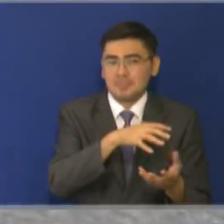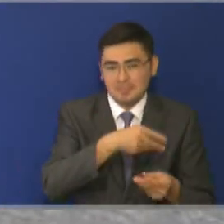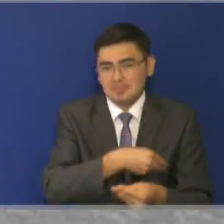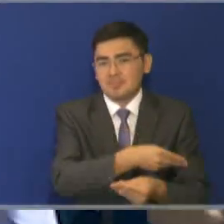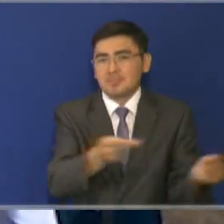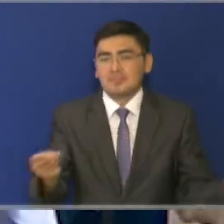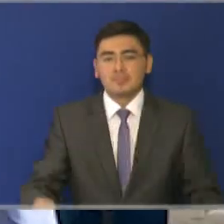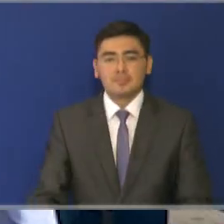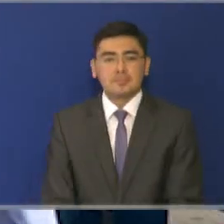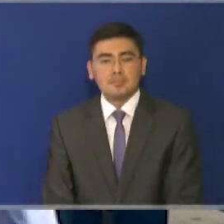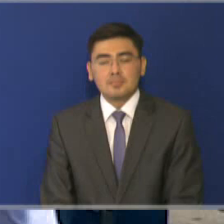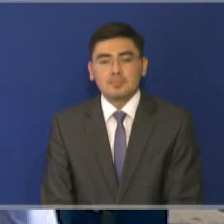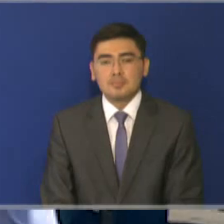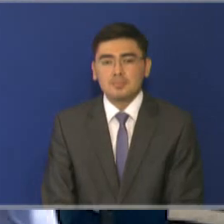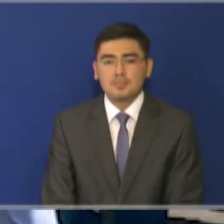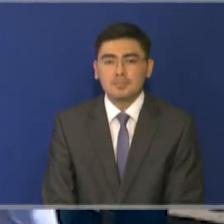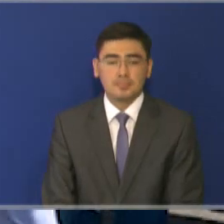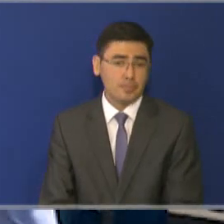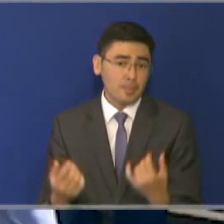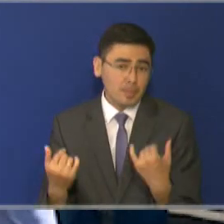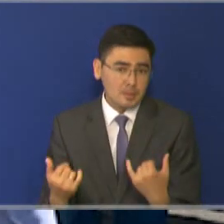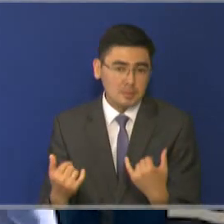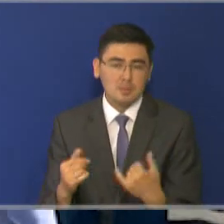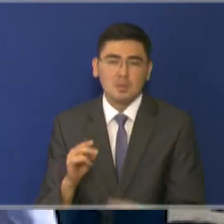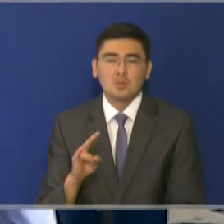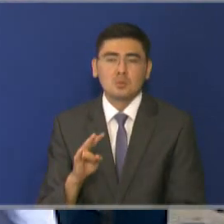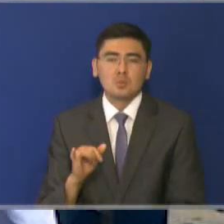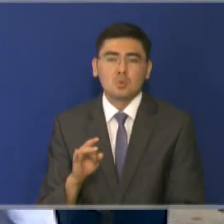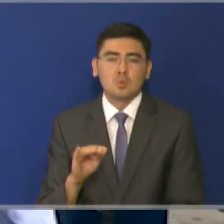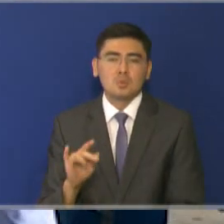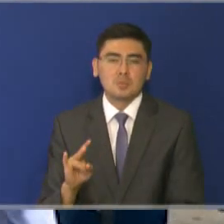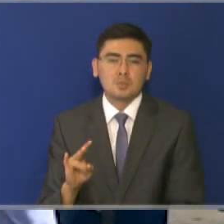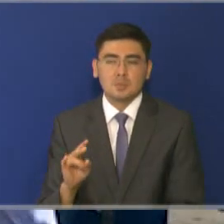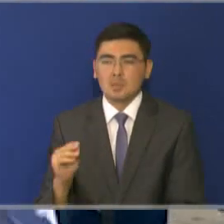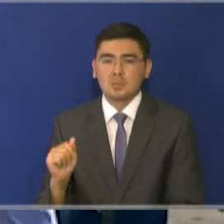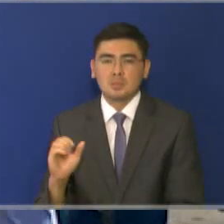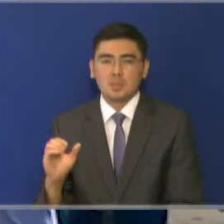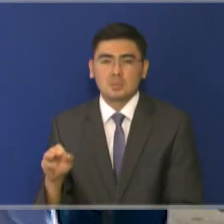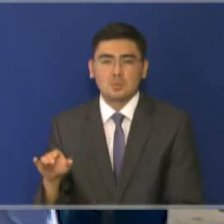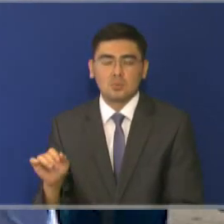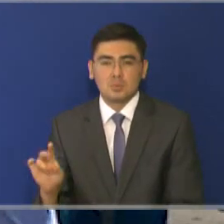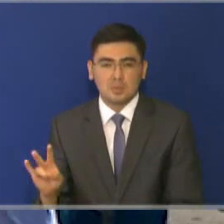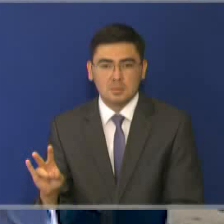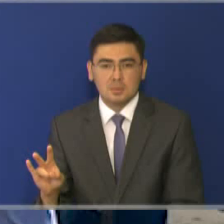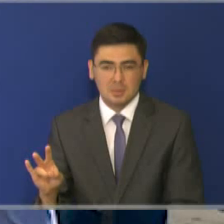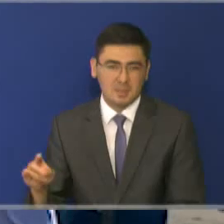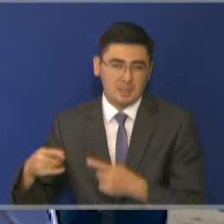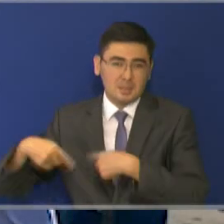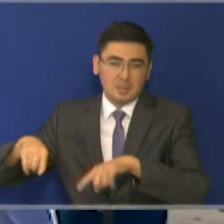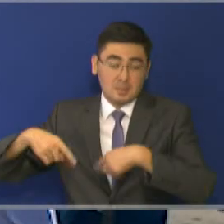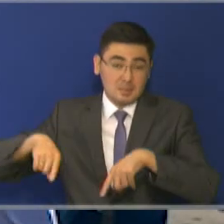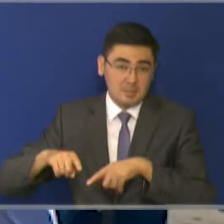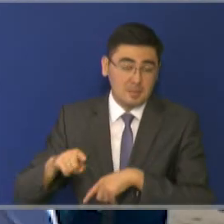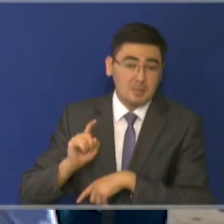үлестірді. Бүгін міне бізге Нұр Отан қанатынан Жас Отан өкілдері